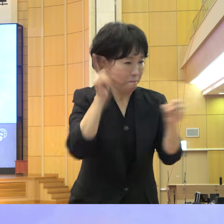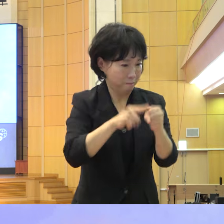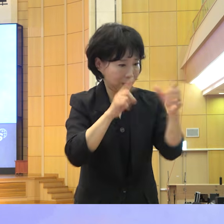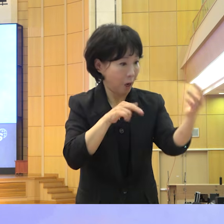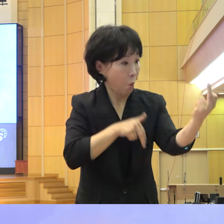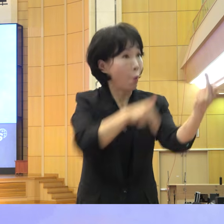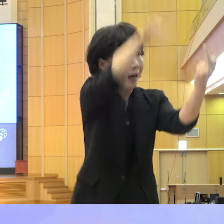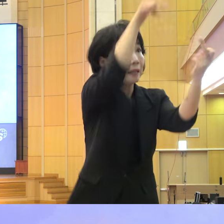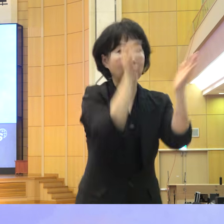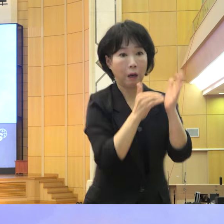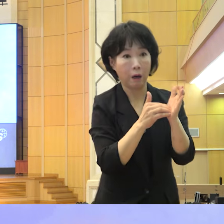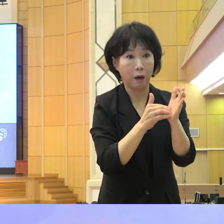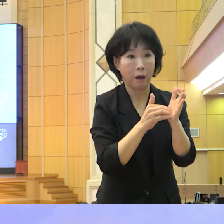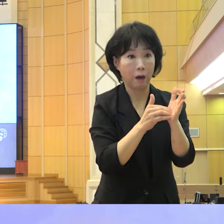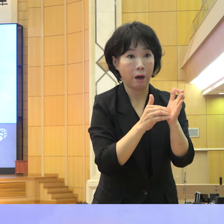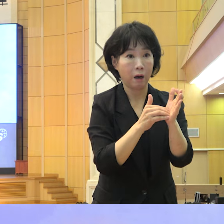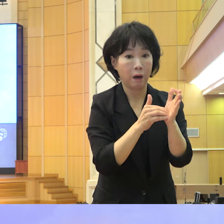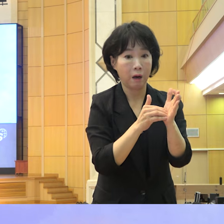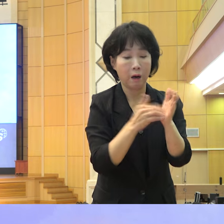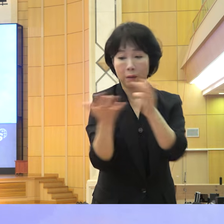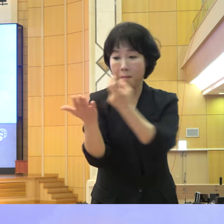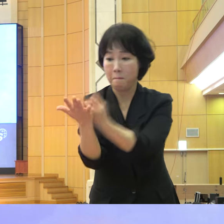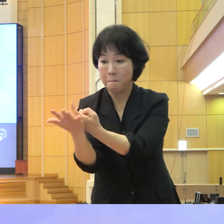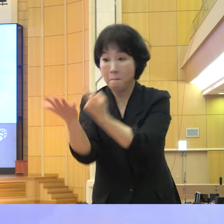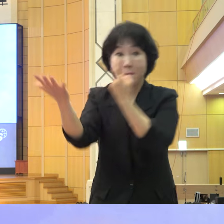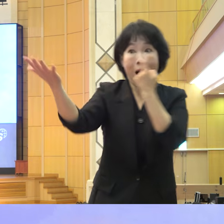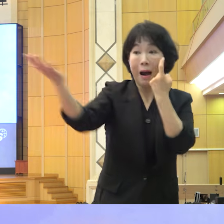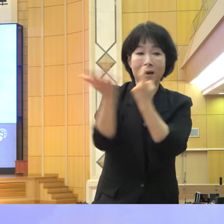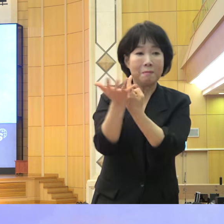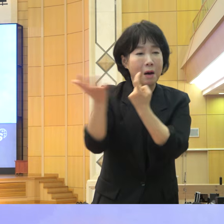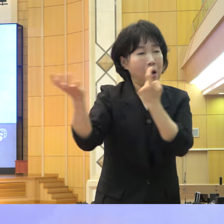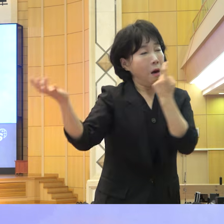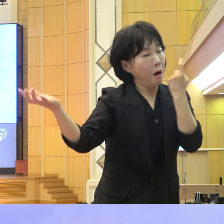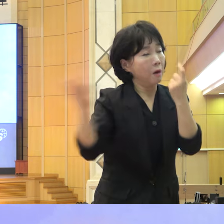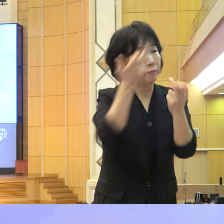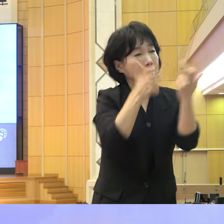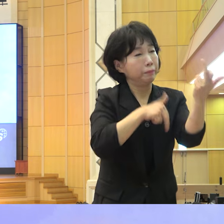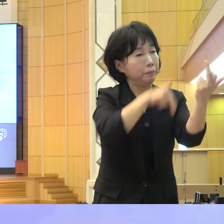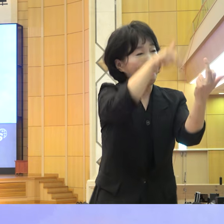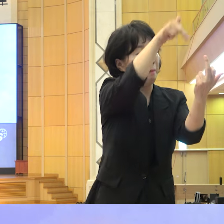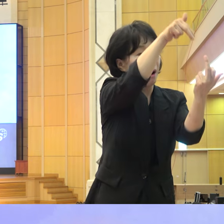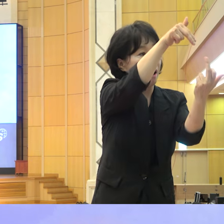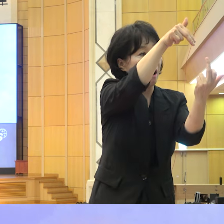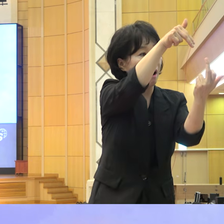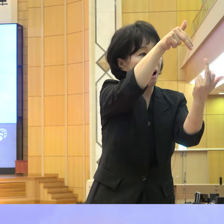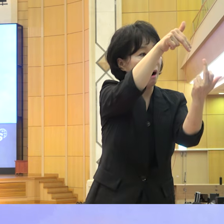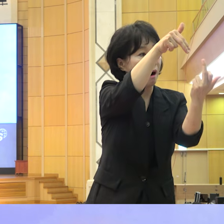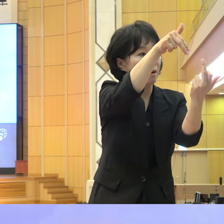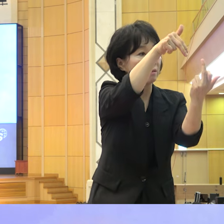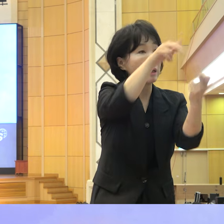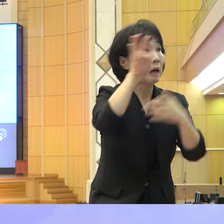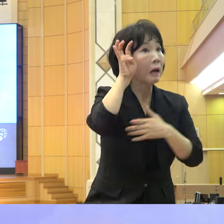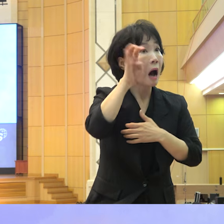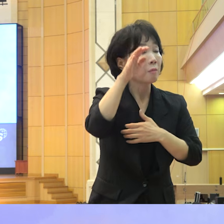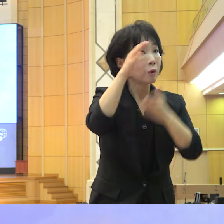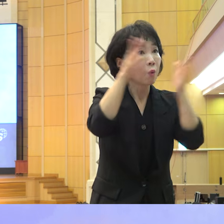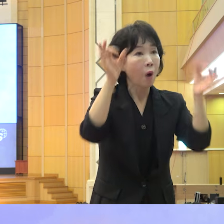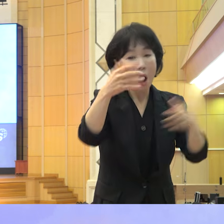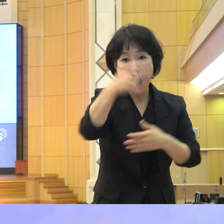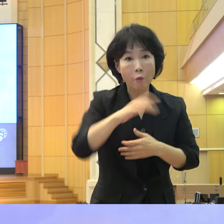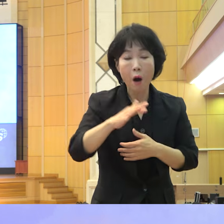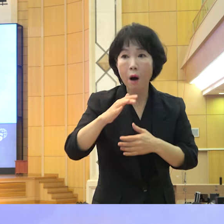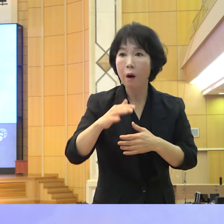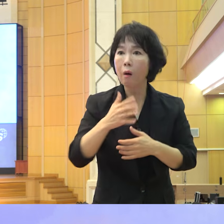하고 그곳에 시내산 꼭대기 있었어요. 그 사이에 땅에서, 이